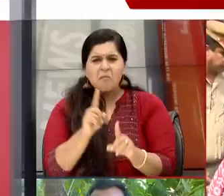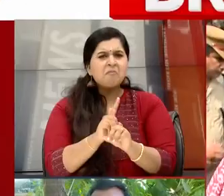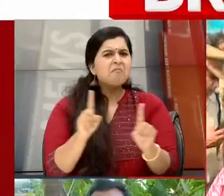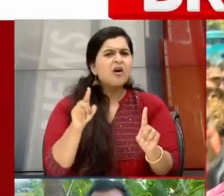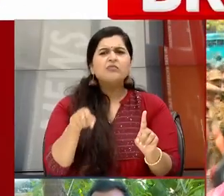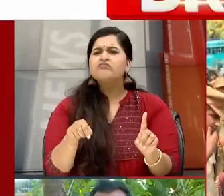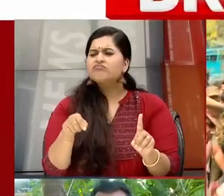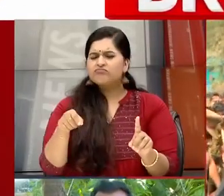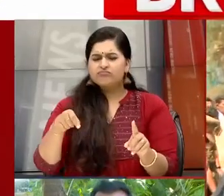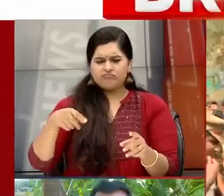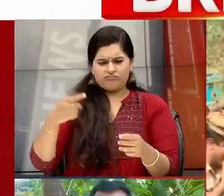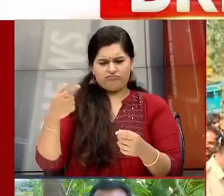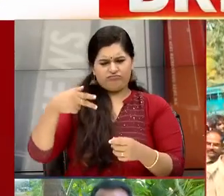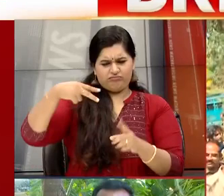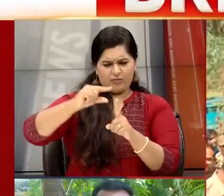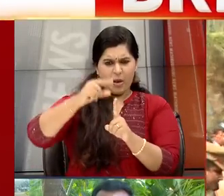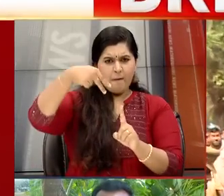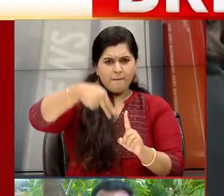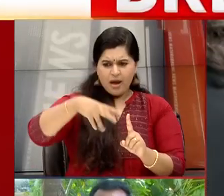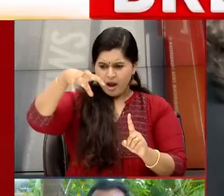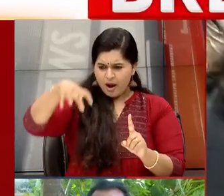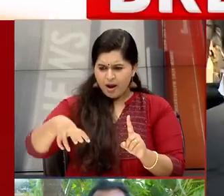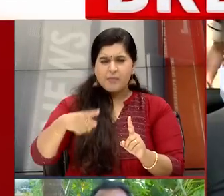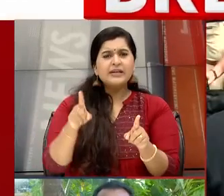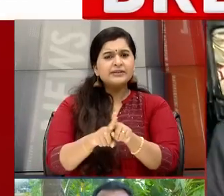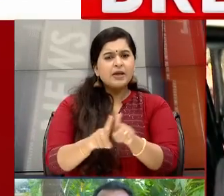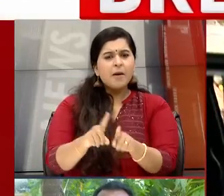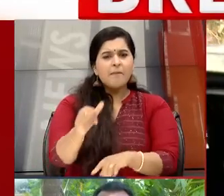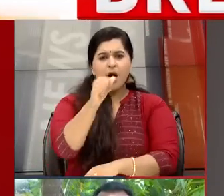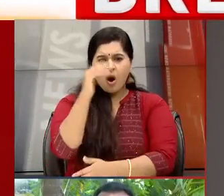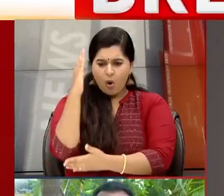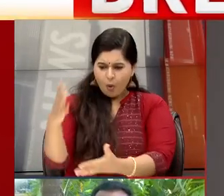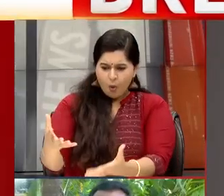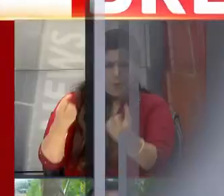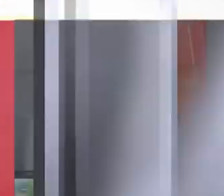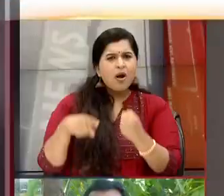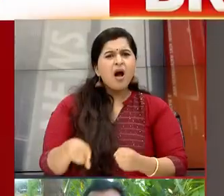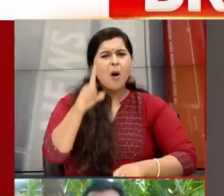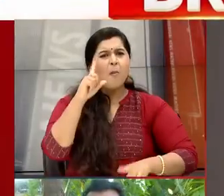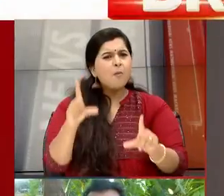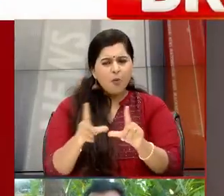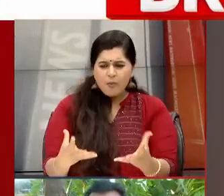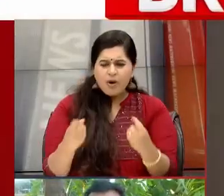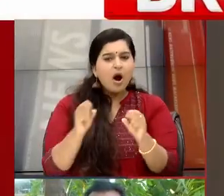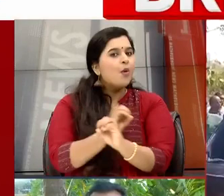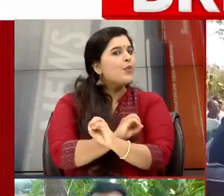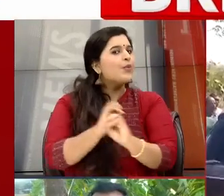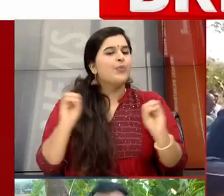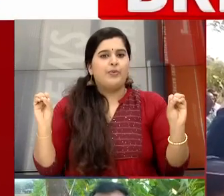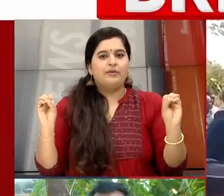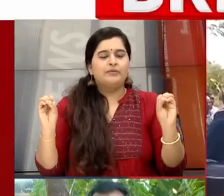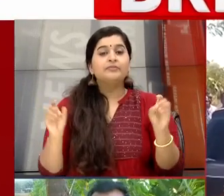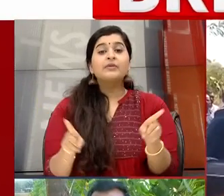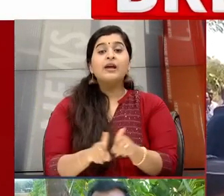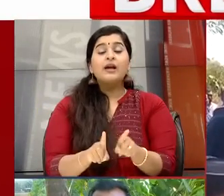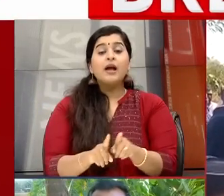പമ്പിൽ നിന്നും ഇവർ ഈ കുപ്പിയിൽ ഈ പെട്രോൾ വാങ്ങിയതായുള്ള ദൃശ്യങ്ങളോ ഒന്നും തന്നെ, തെളിവുകളോ ഒന്നും തന്നെ പോലീസിന് ലഭിച്ചിട്ടില്ല. ഇവർ